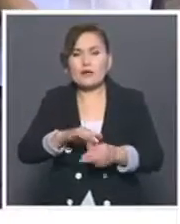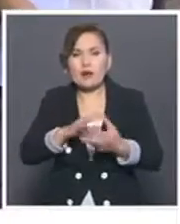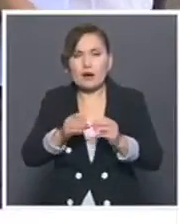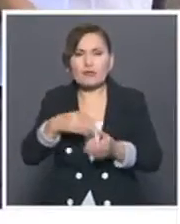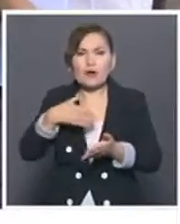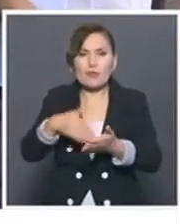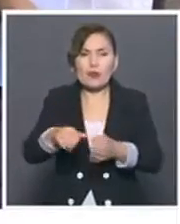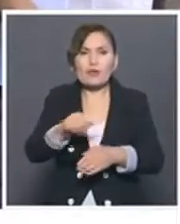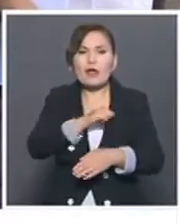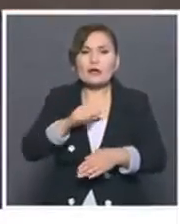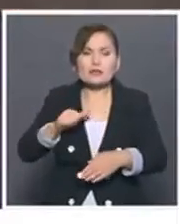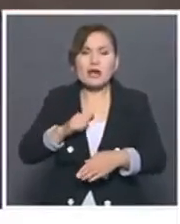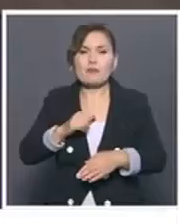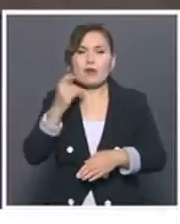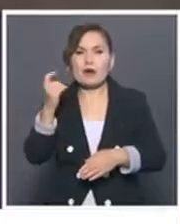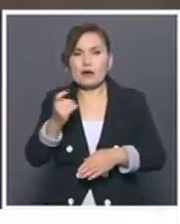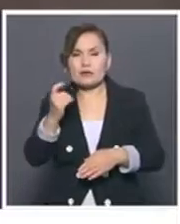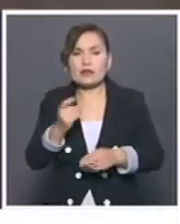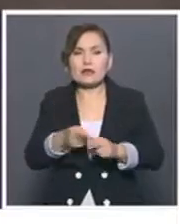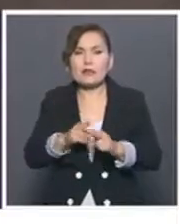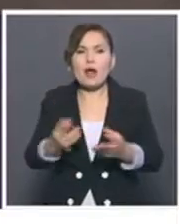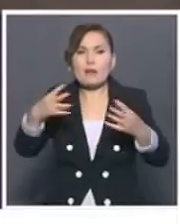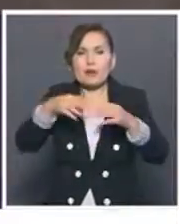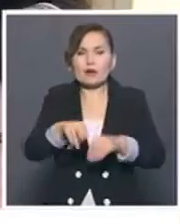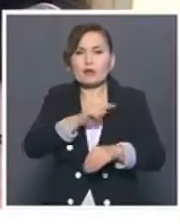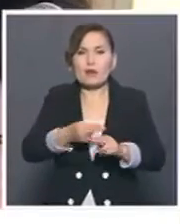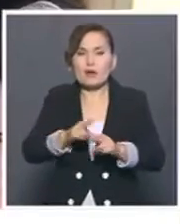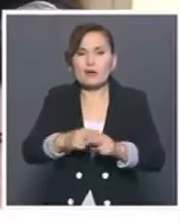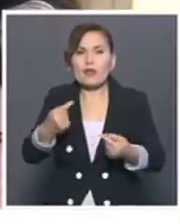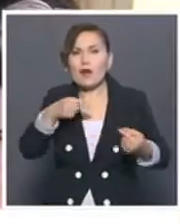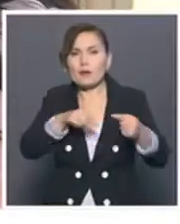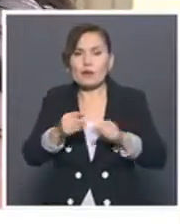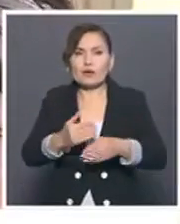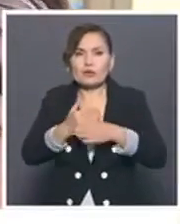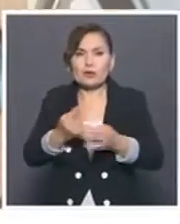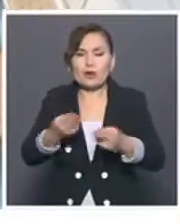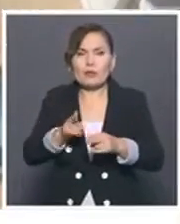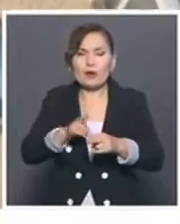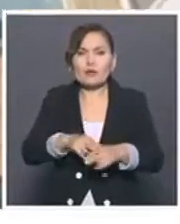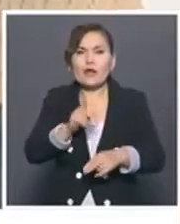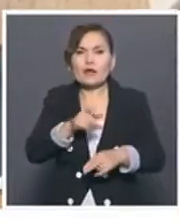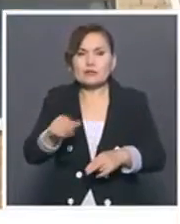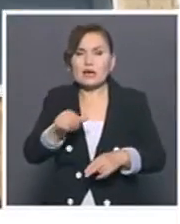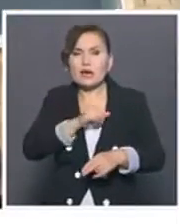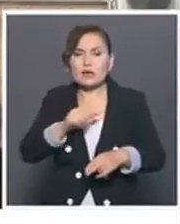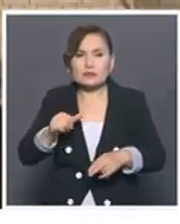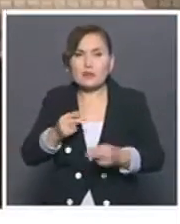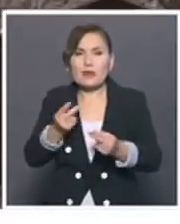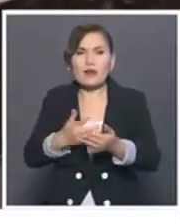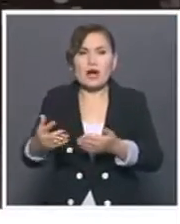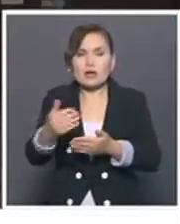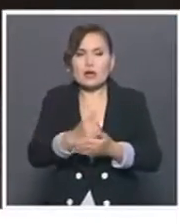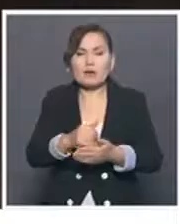тартып, мүлік иелері бірлестігін құру керек. Ең басты қағида бір үй, бір бірлестік, бір есепшот. Яғни тұрғындар өз үйлерін, өз